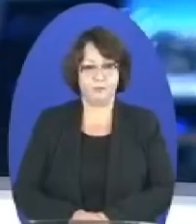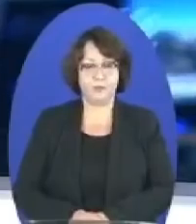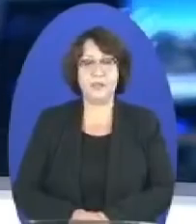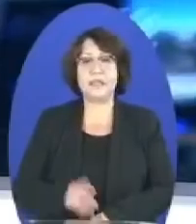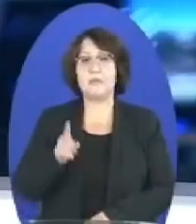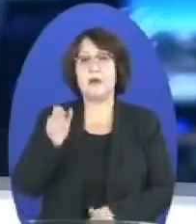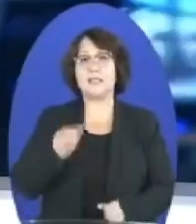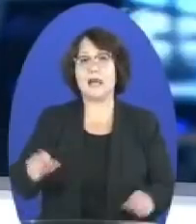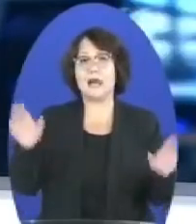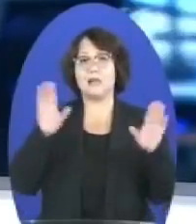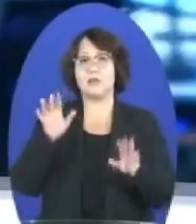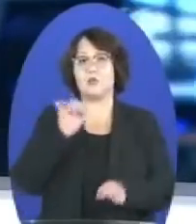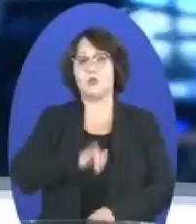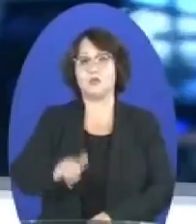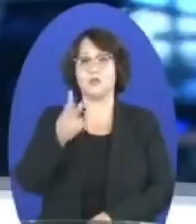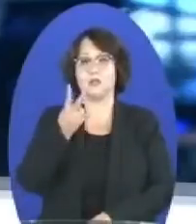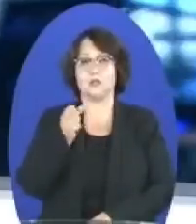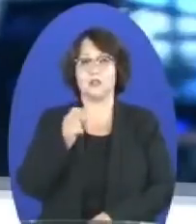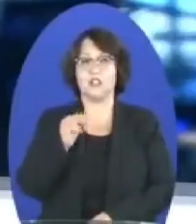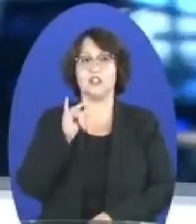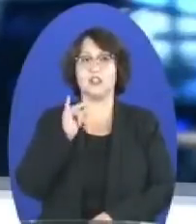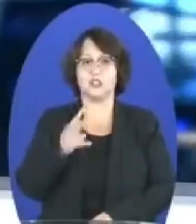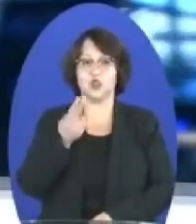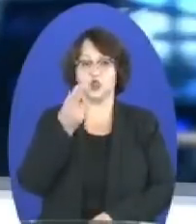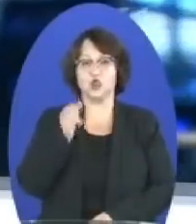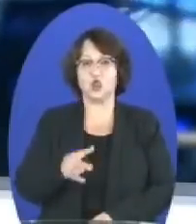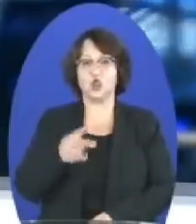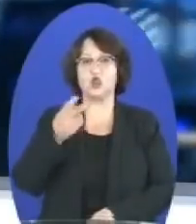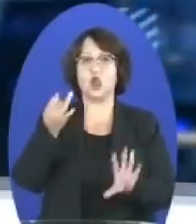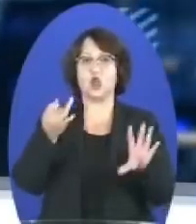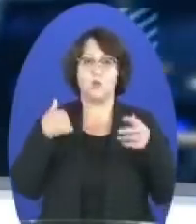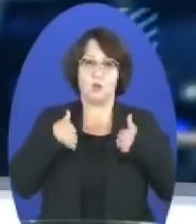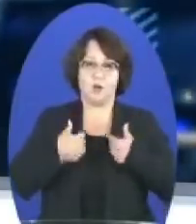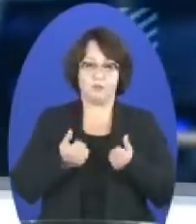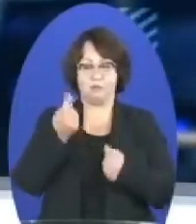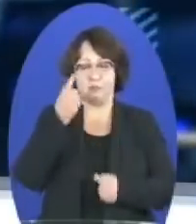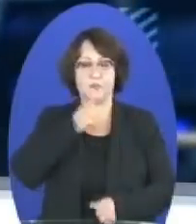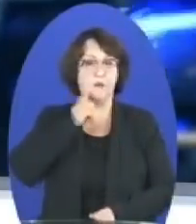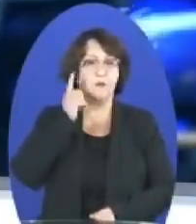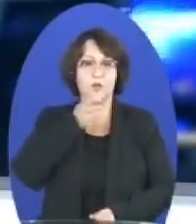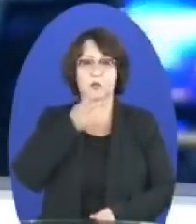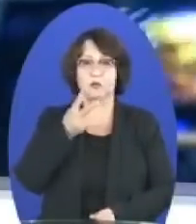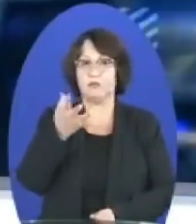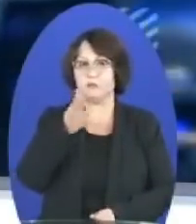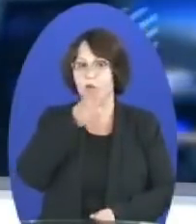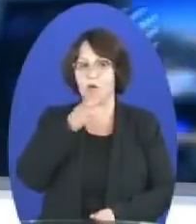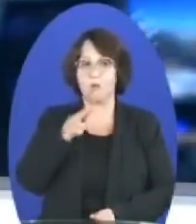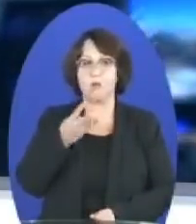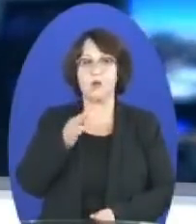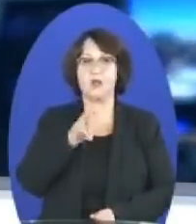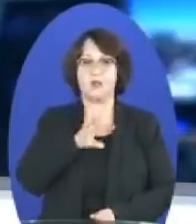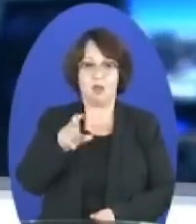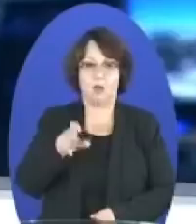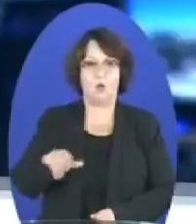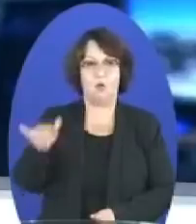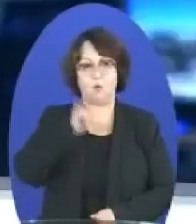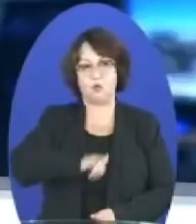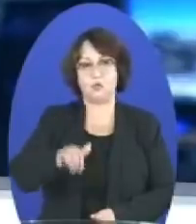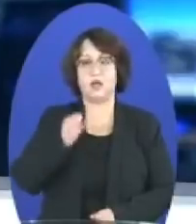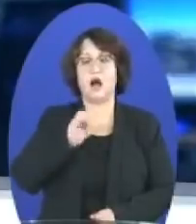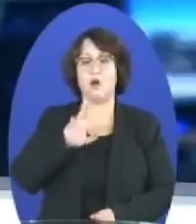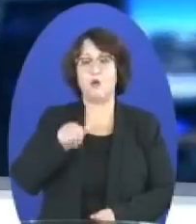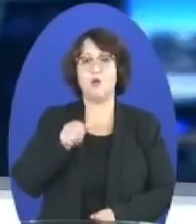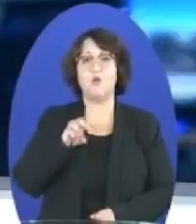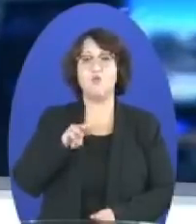Энэ жилийн баяр наадамд улсын начин цолыг 7 бүх шинээр хүрдсэн. Тэдний хамгийн залуу нь 25 настай мөн хэрдэн. Мөн хэрдний хувьд улсын аварга мөнх хотыг